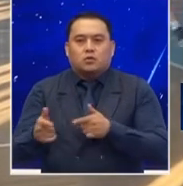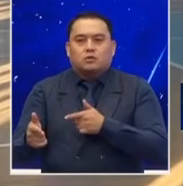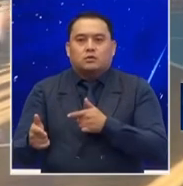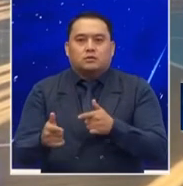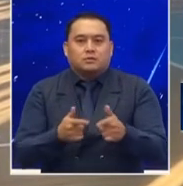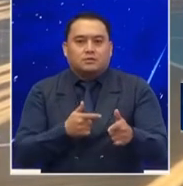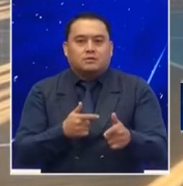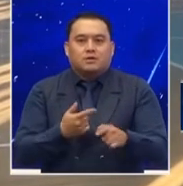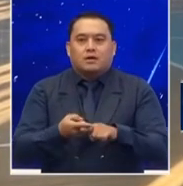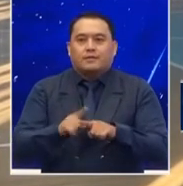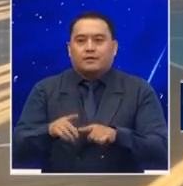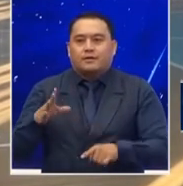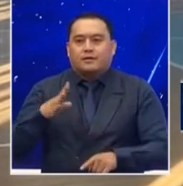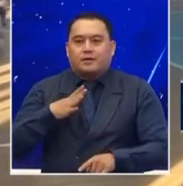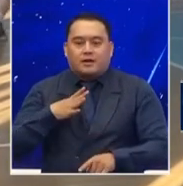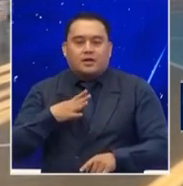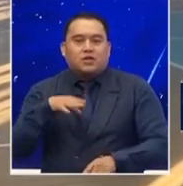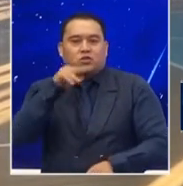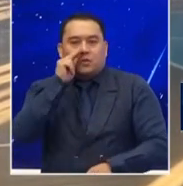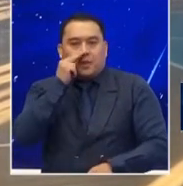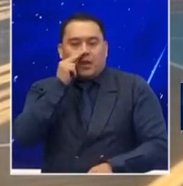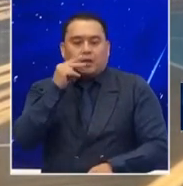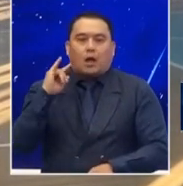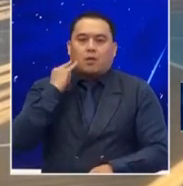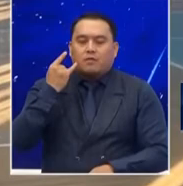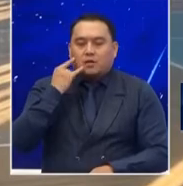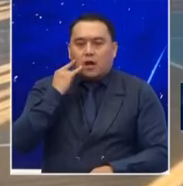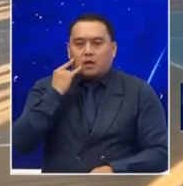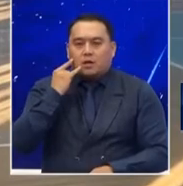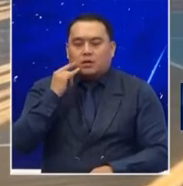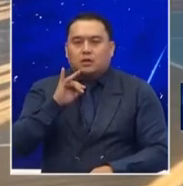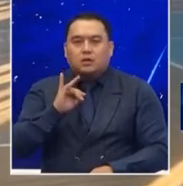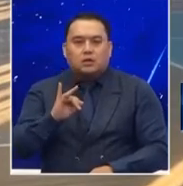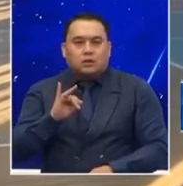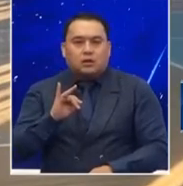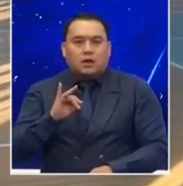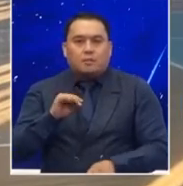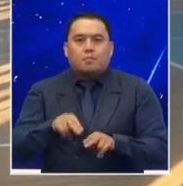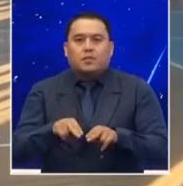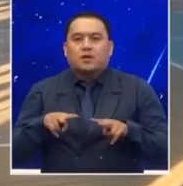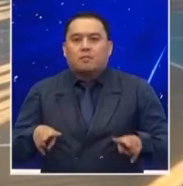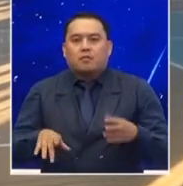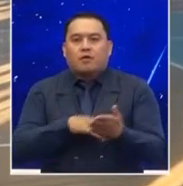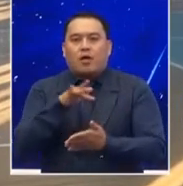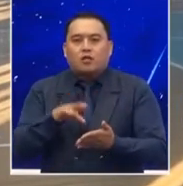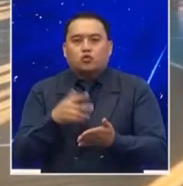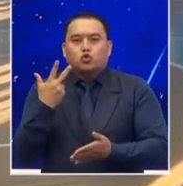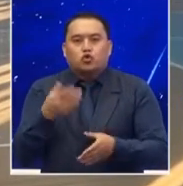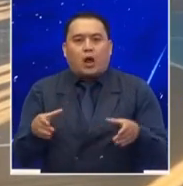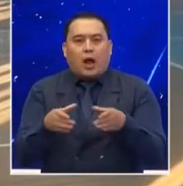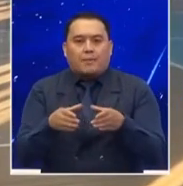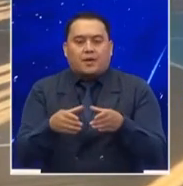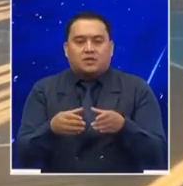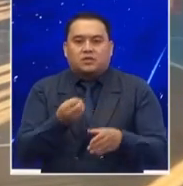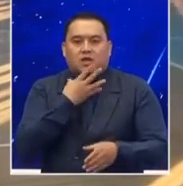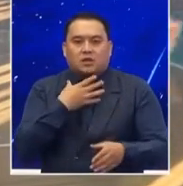Біздің қарсыластарымыз олар Шымкент қаласы, Павлодар қаласы және де Петропавл. Осы үш командаға